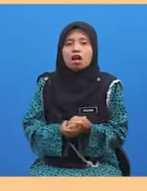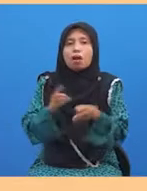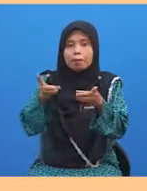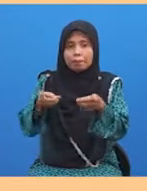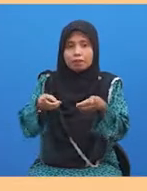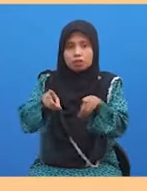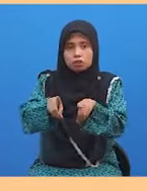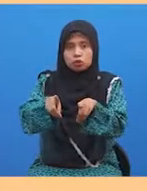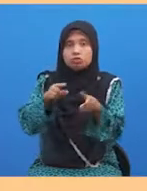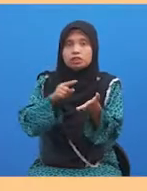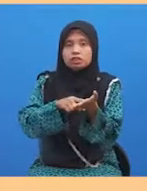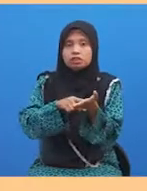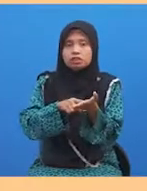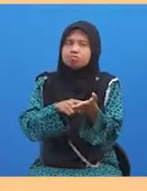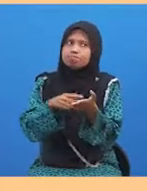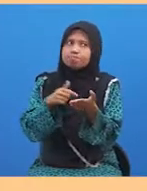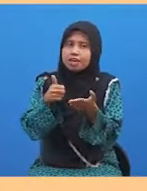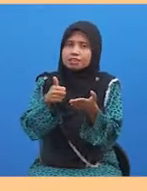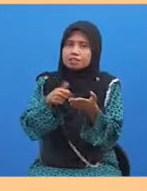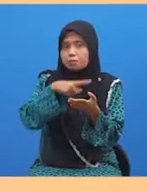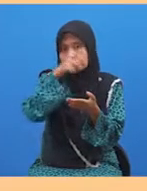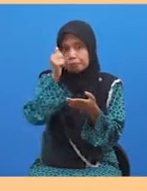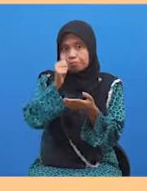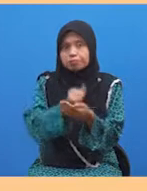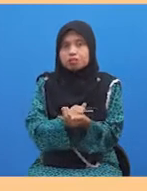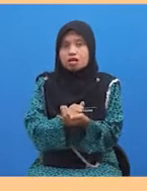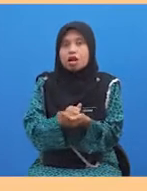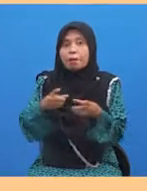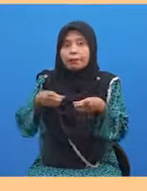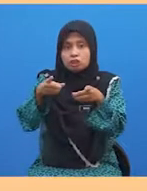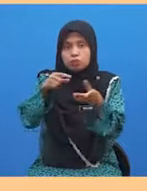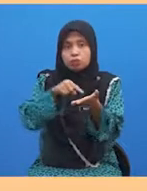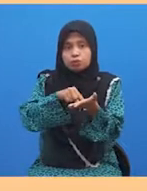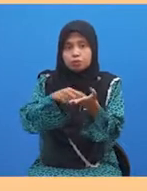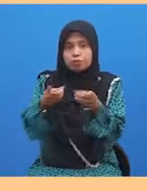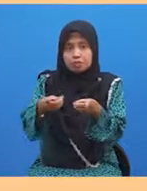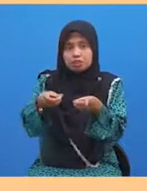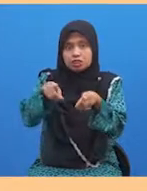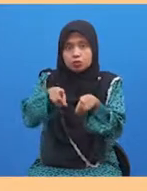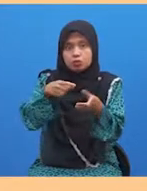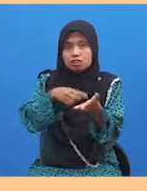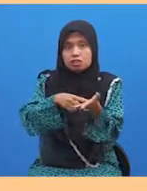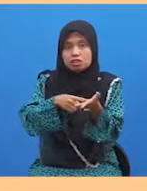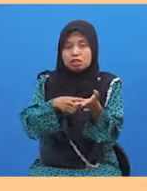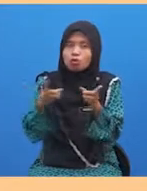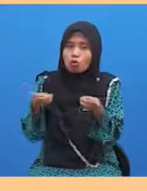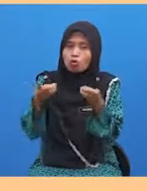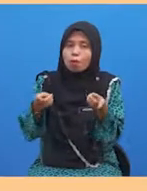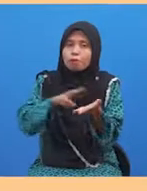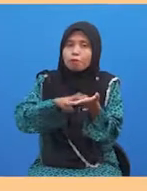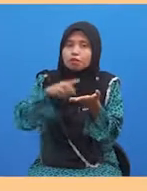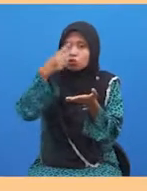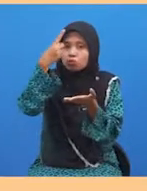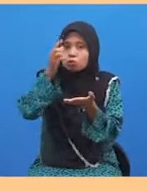ini dianggap menarik kerana peristiwa ini mendorong pembaca